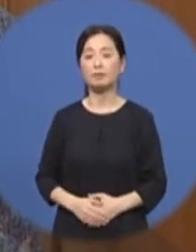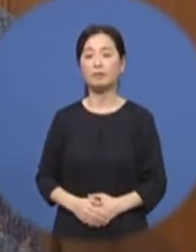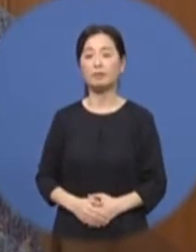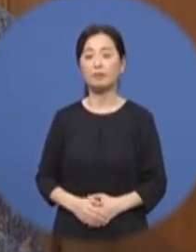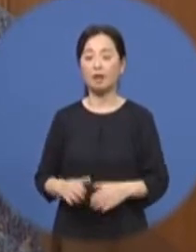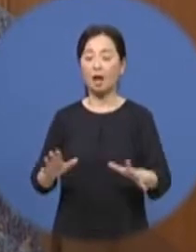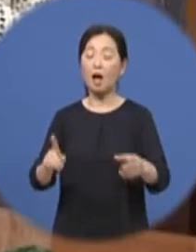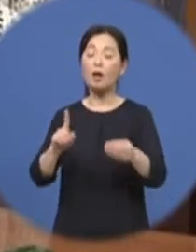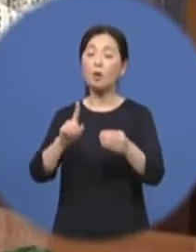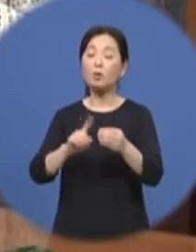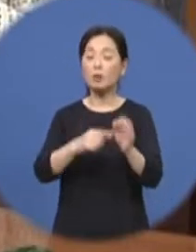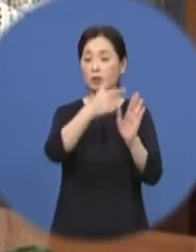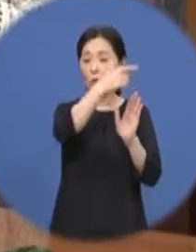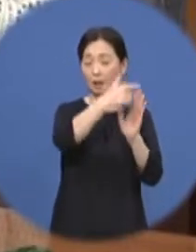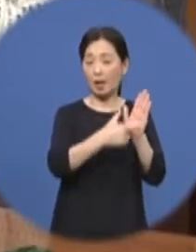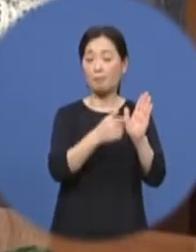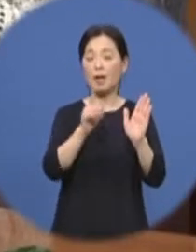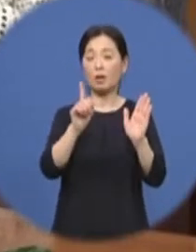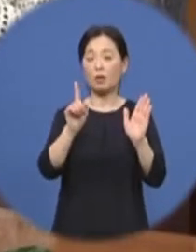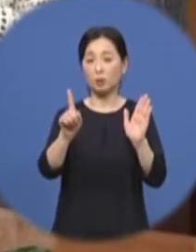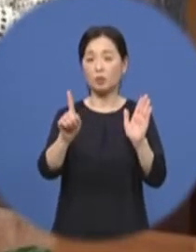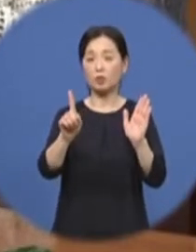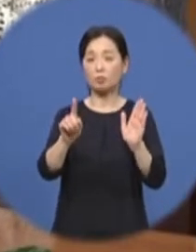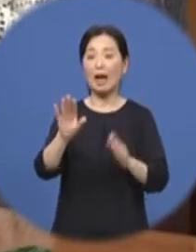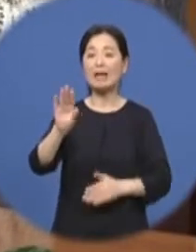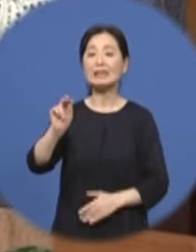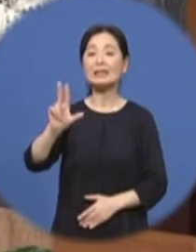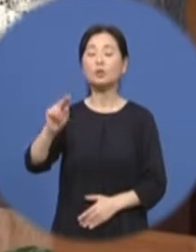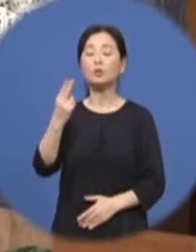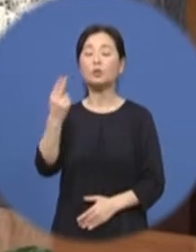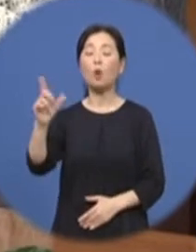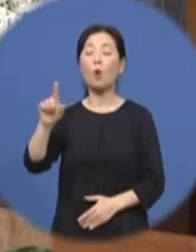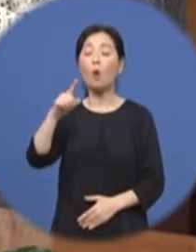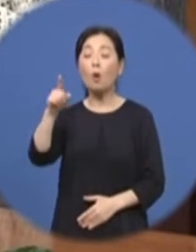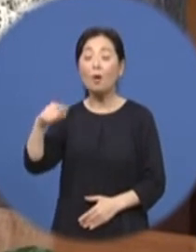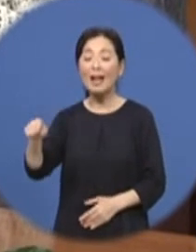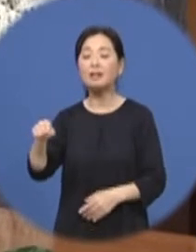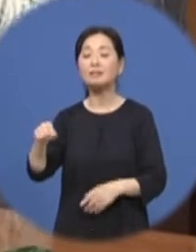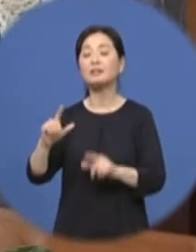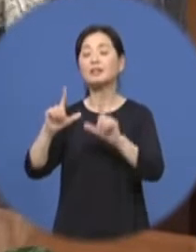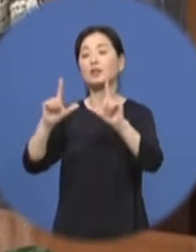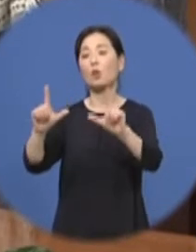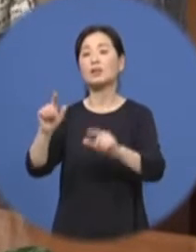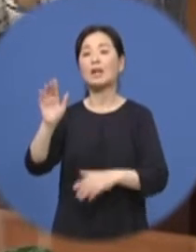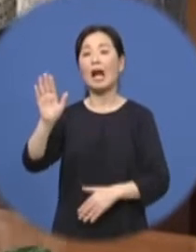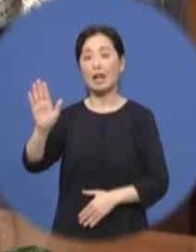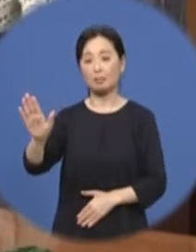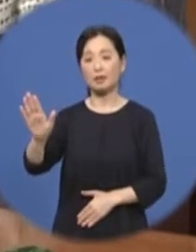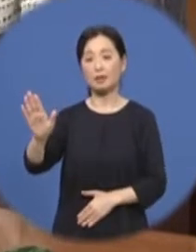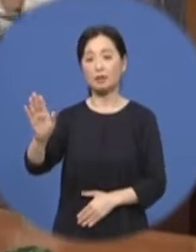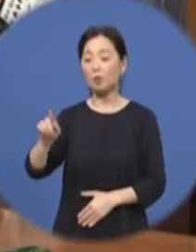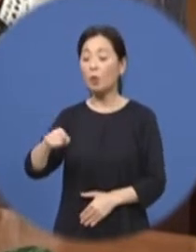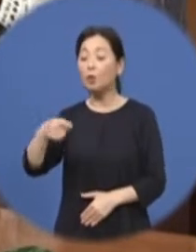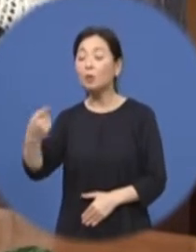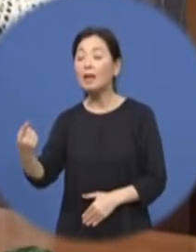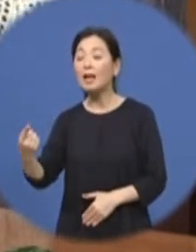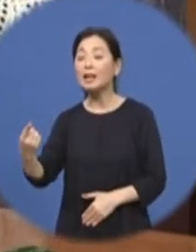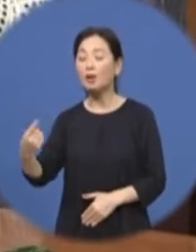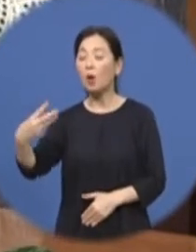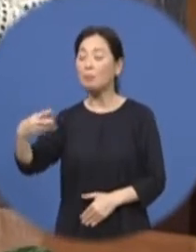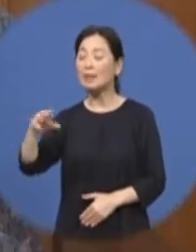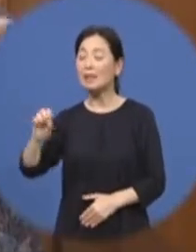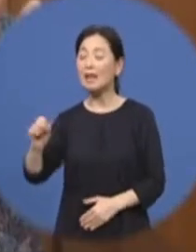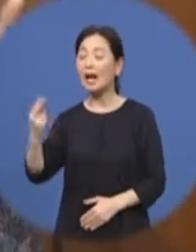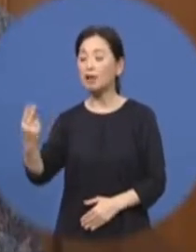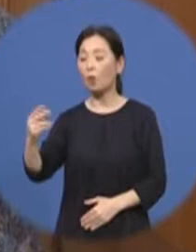の大きなテーマはチルドレンステージといって、子どもたちの祝祭の横にもう一つ三里ホールがありま